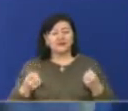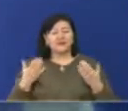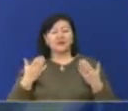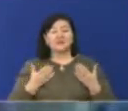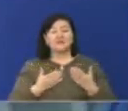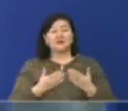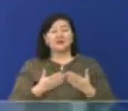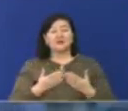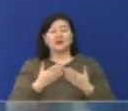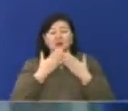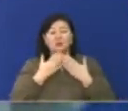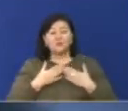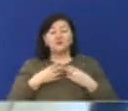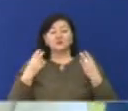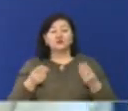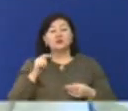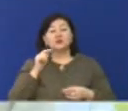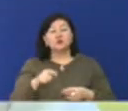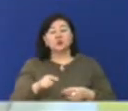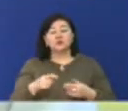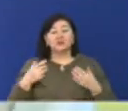которым решил заниматься.